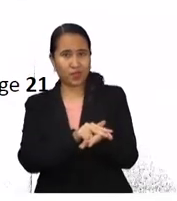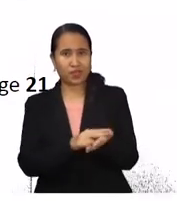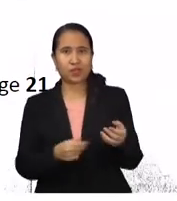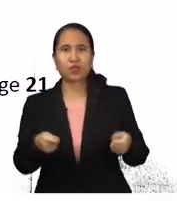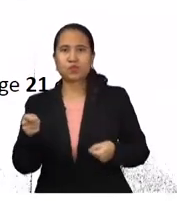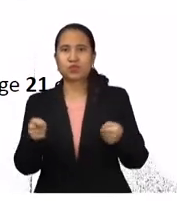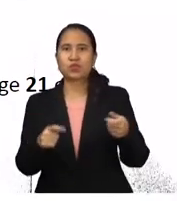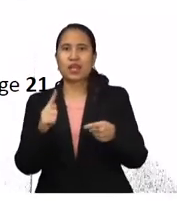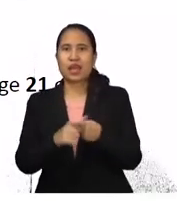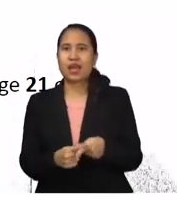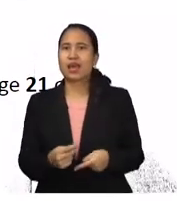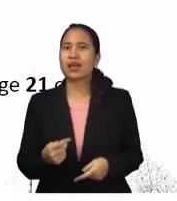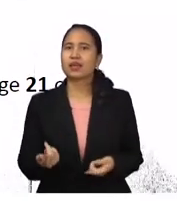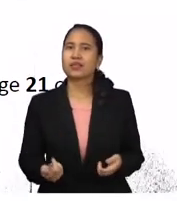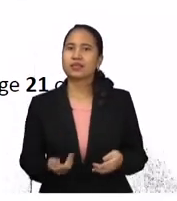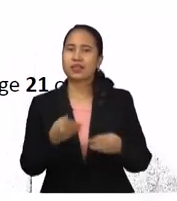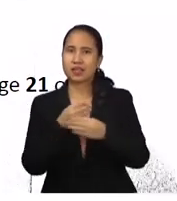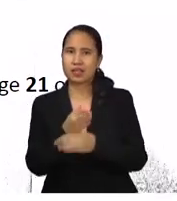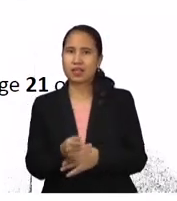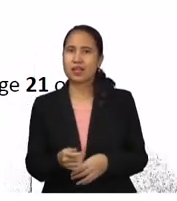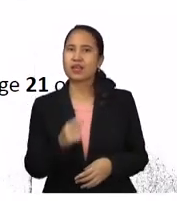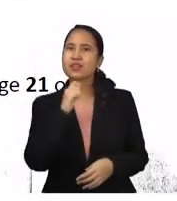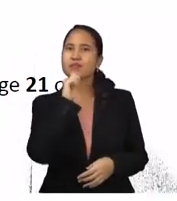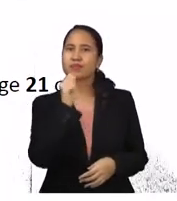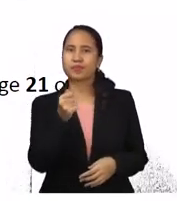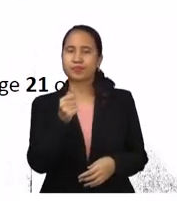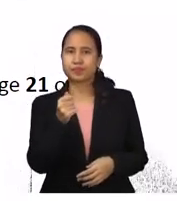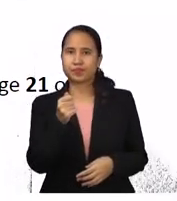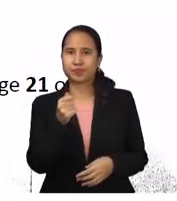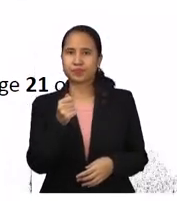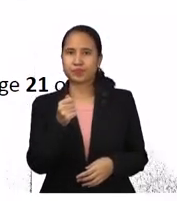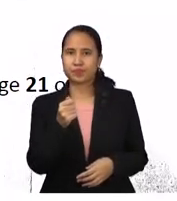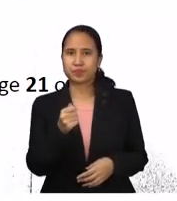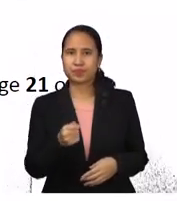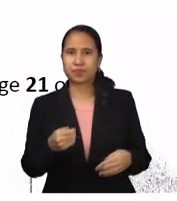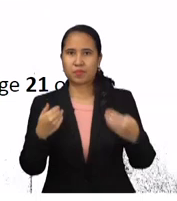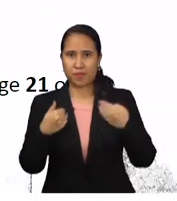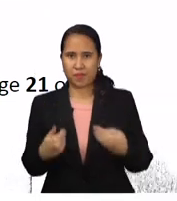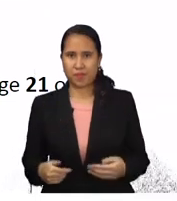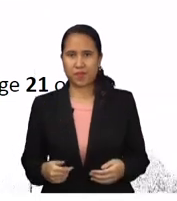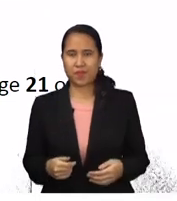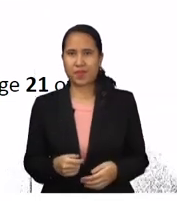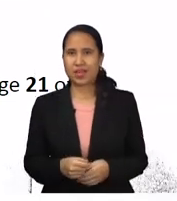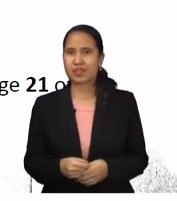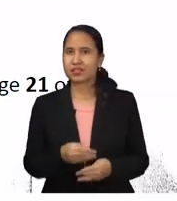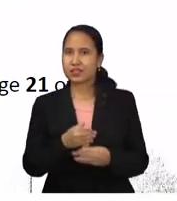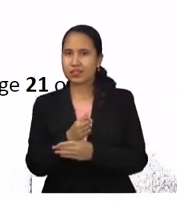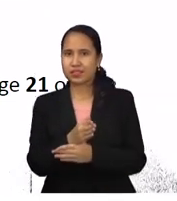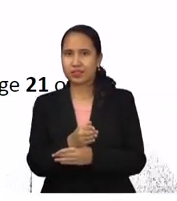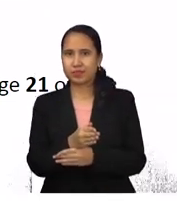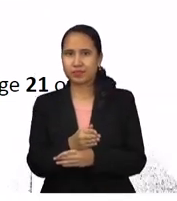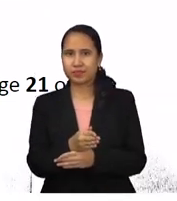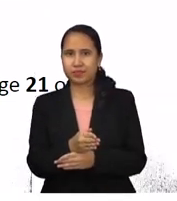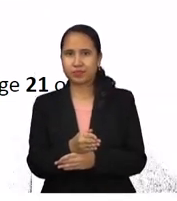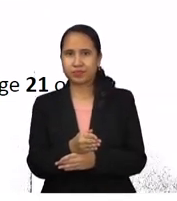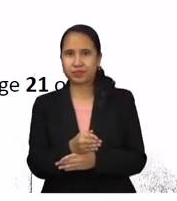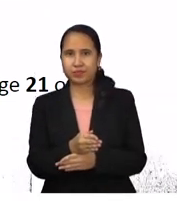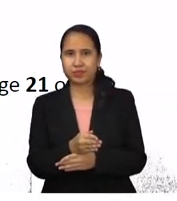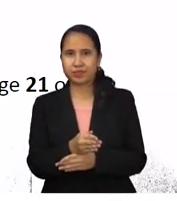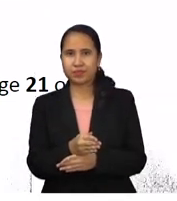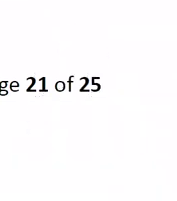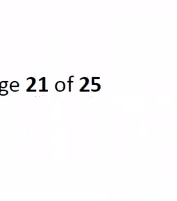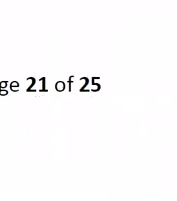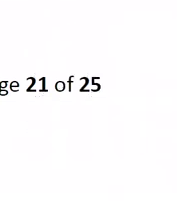en rechtspraak, onderhevig is aan beperkingen aan mensenrechten vanwege haar intrinsieke eigenschappen van de